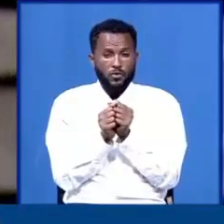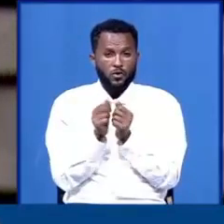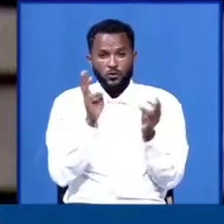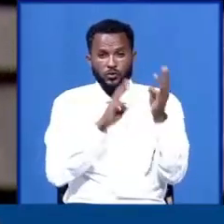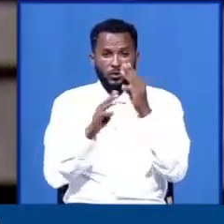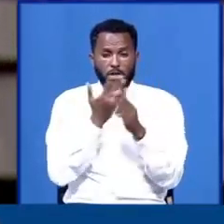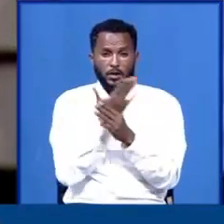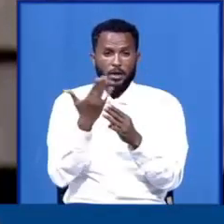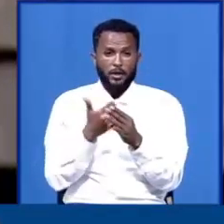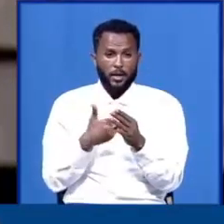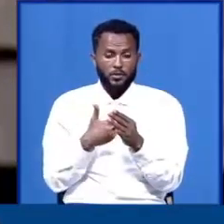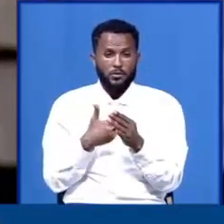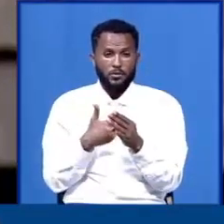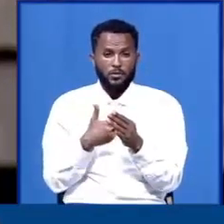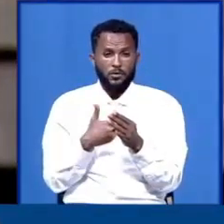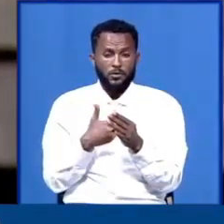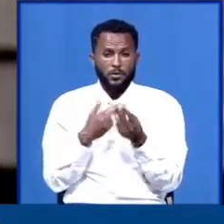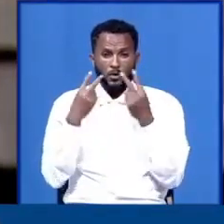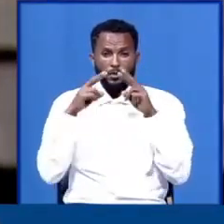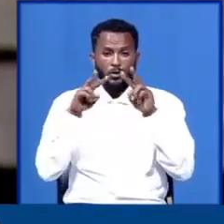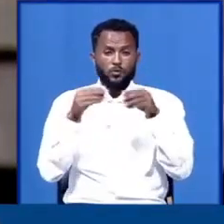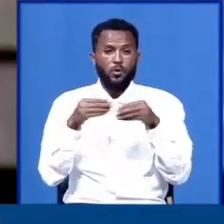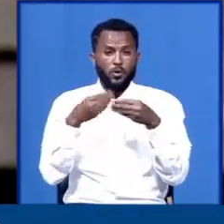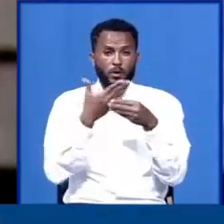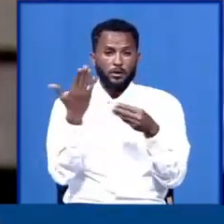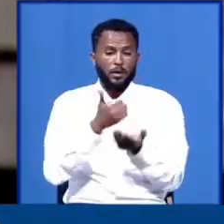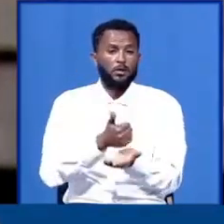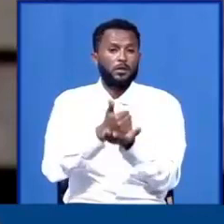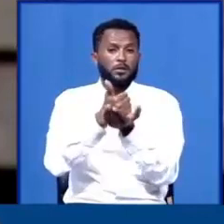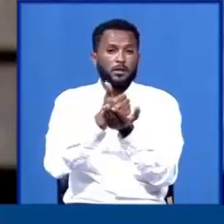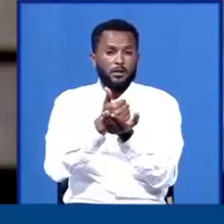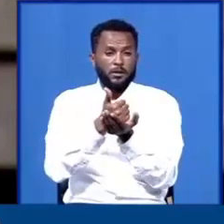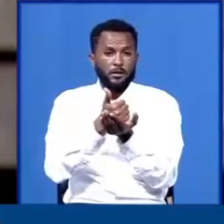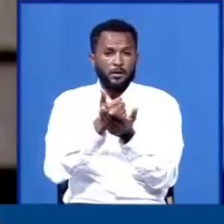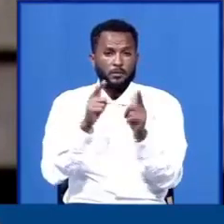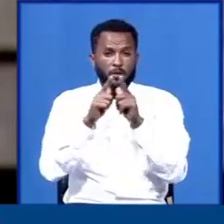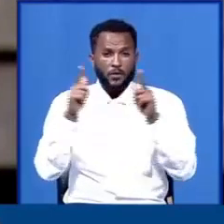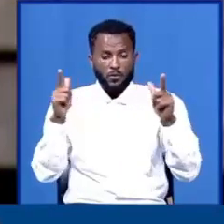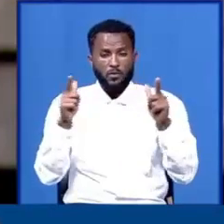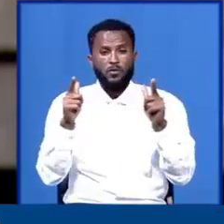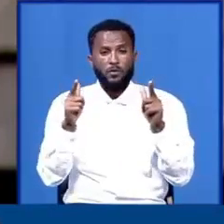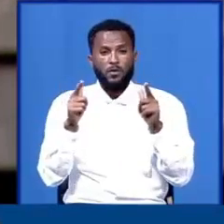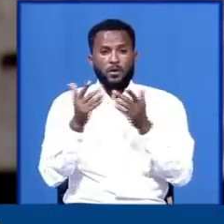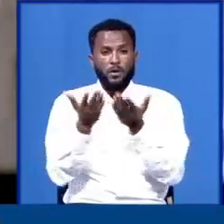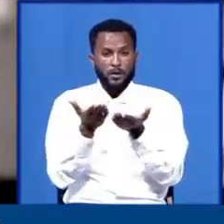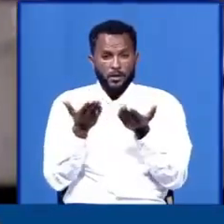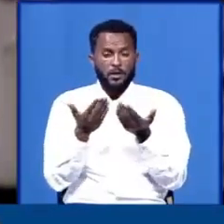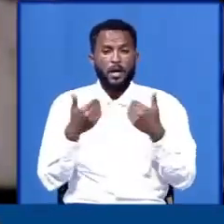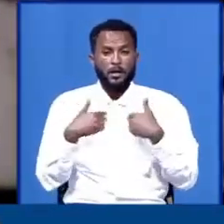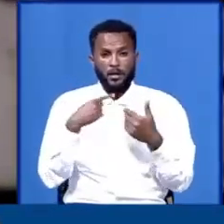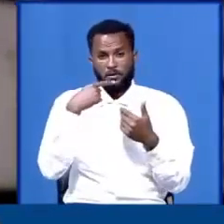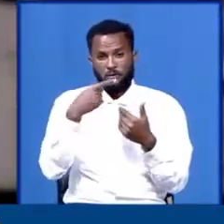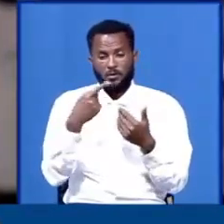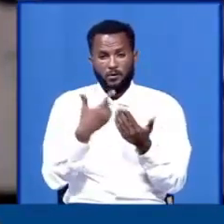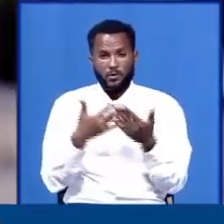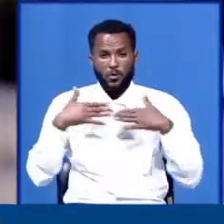ዝችግረና ነገራት እንታልዩ እቲ ዝኣመልክቶ ነገራት እንታልዩ ክሕግዘና ብሰፊሑ ድሌት እኒአና እዩ። እዚ